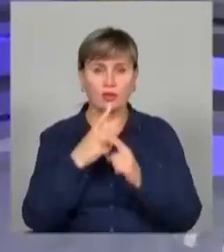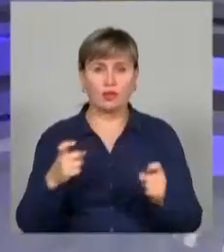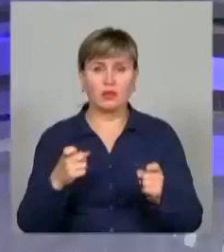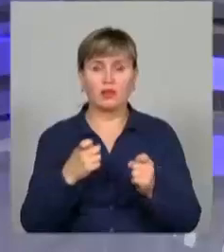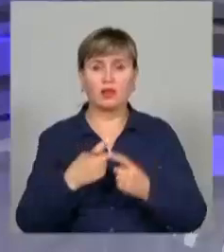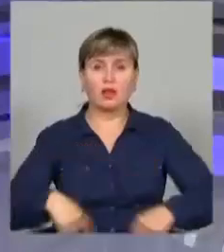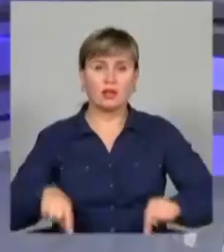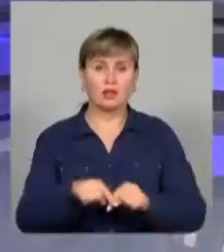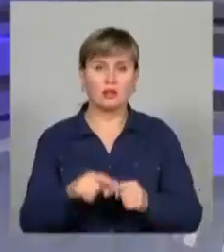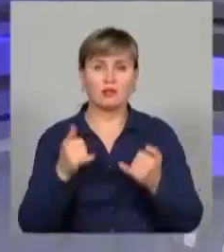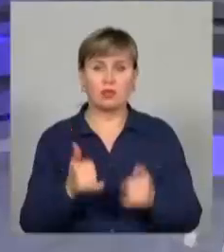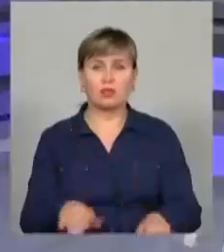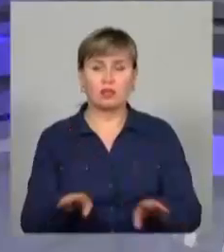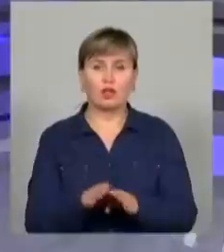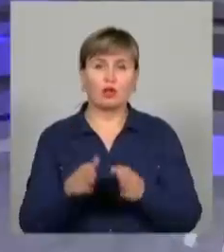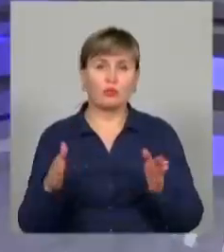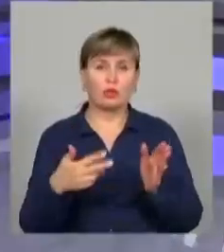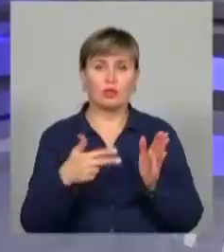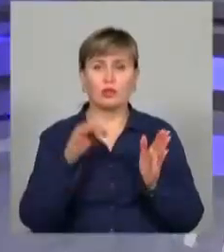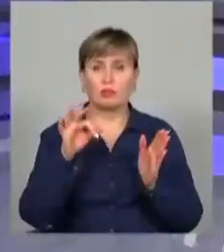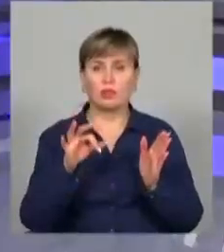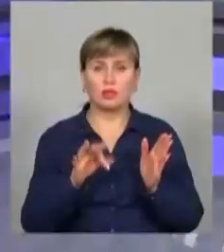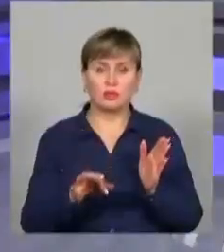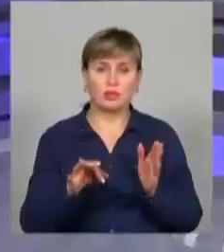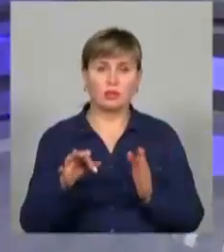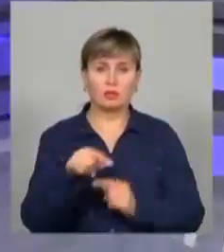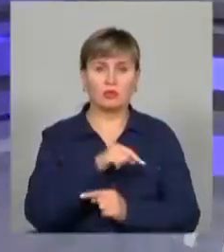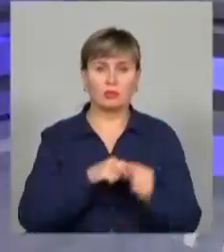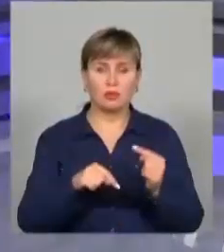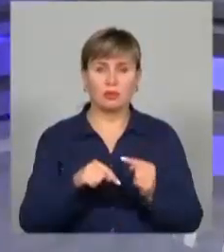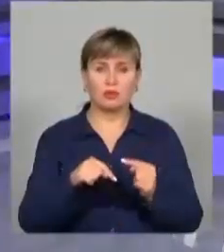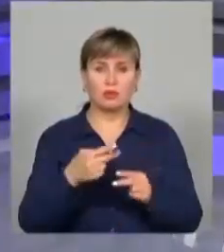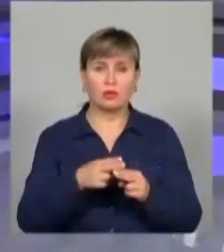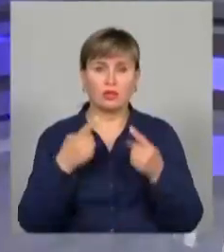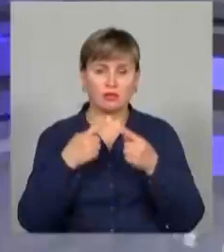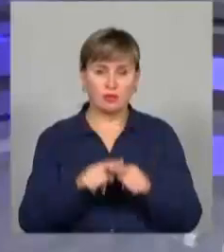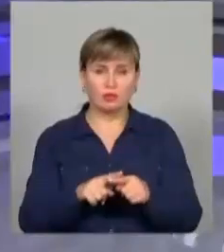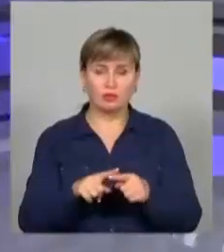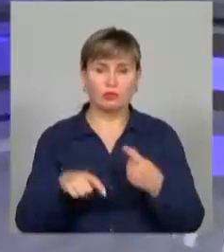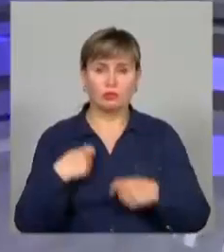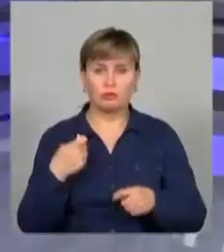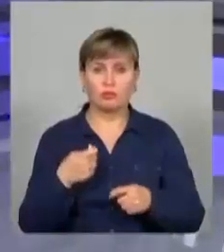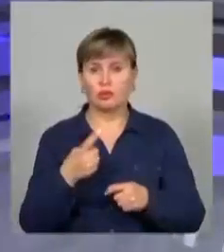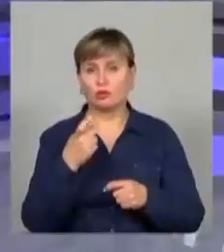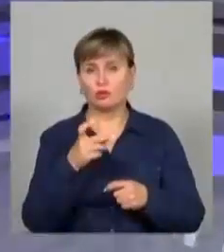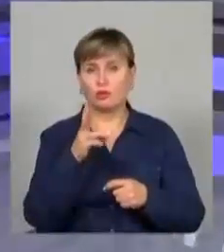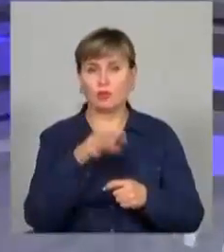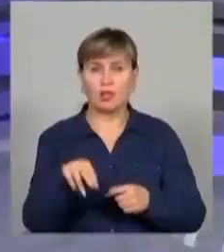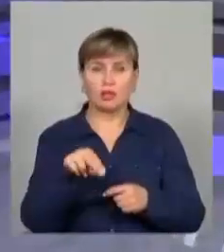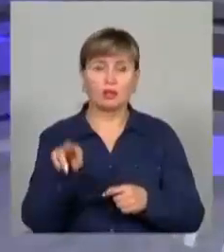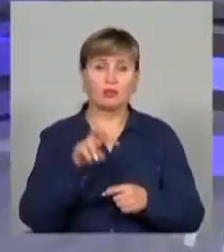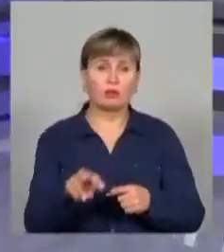на сегодня закрылось более 30% предприятий. Нанесенный инфраструктуре ущерб превысил 100 миллиардов